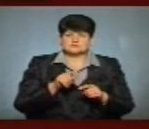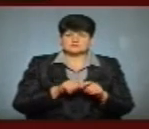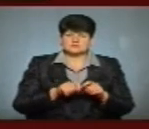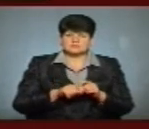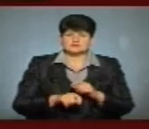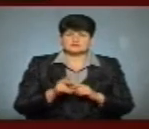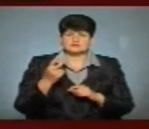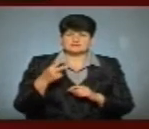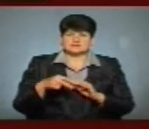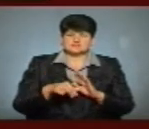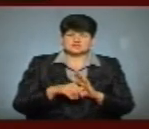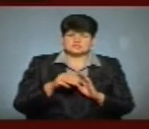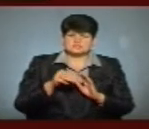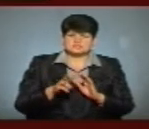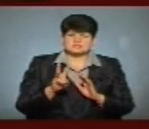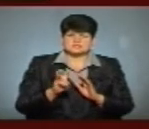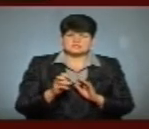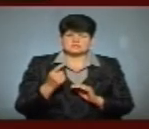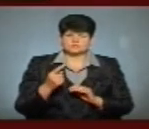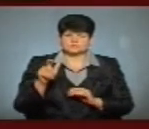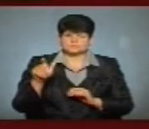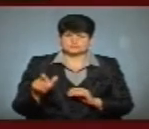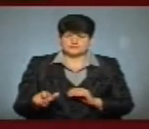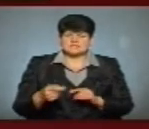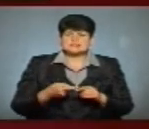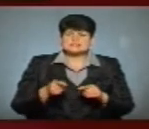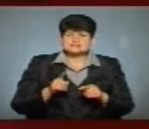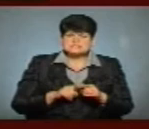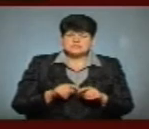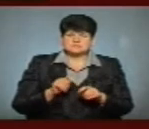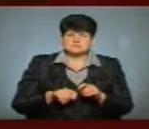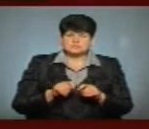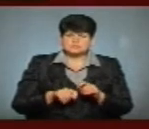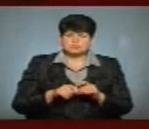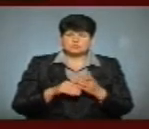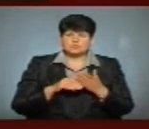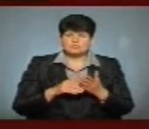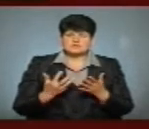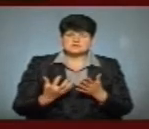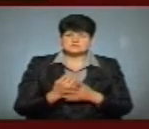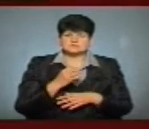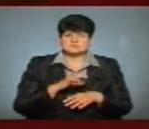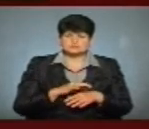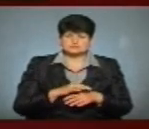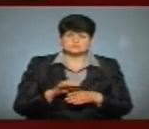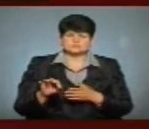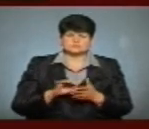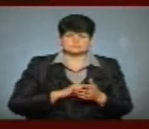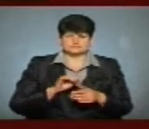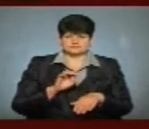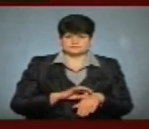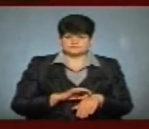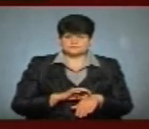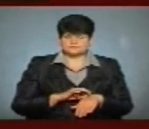області обстежили 26 301 особу. Це дослідження, каже Володимир Паничев, допомагає виявити хворобу у перші дні